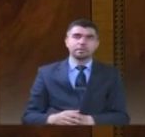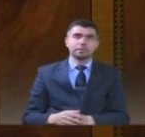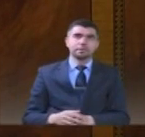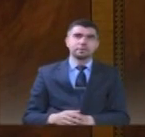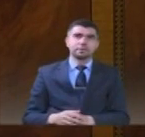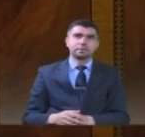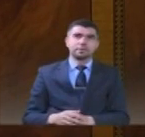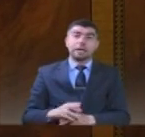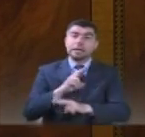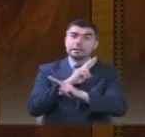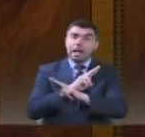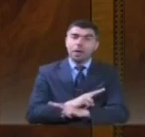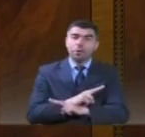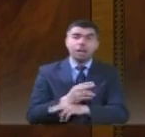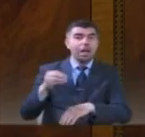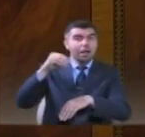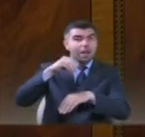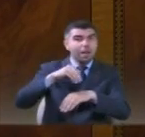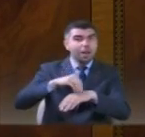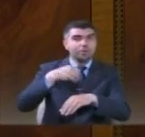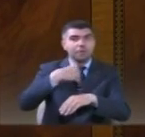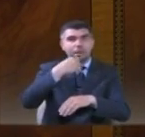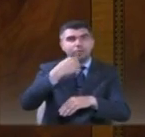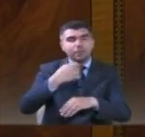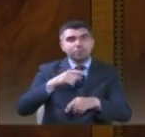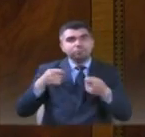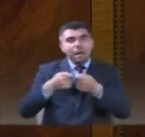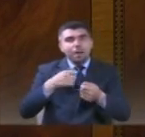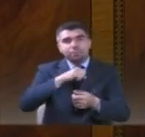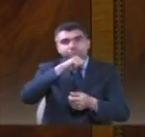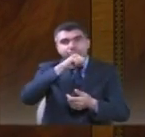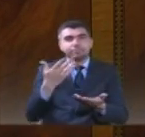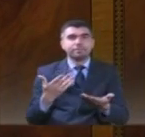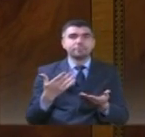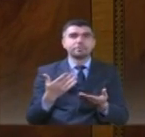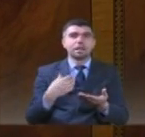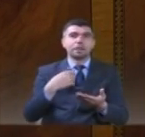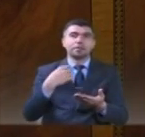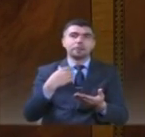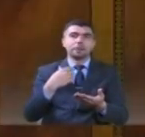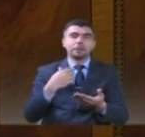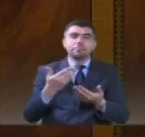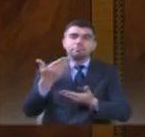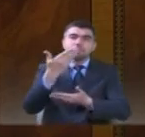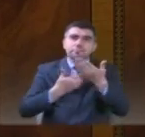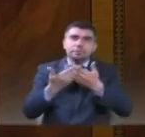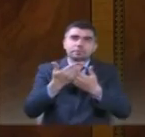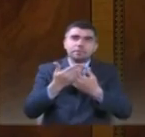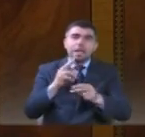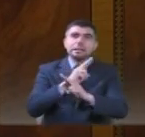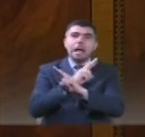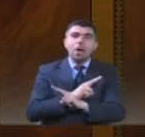القضية ديال التقاعد الإخوان، كنت كنتمنى كون هذه اللحظة ديال التقاعد نديروها لحظة ديال الوحدة